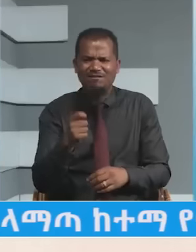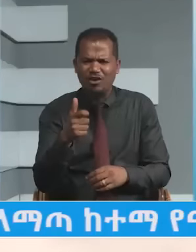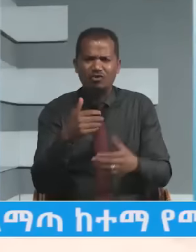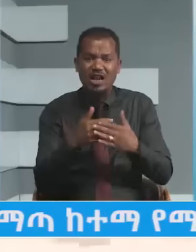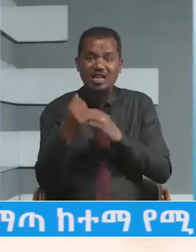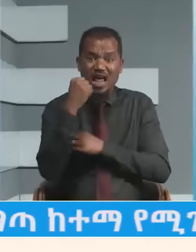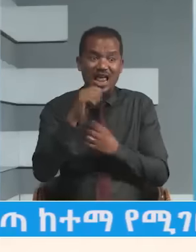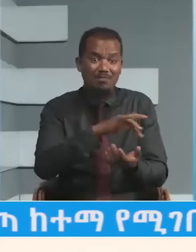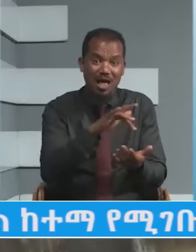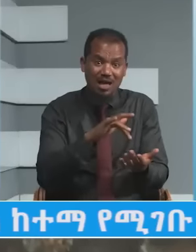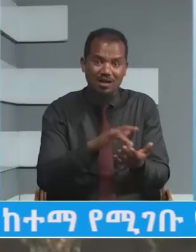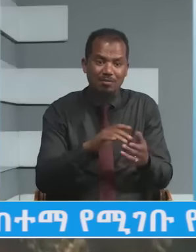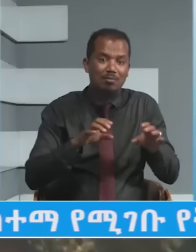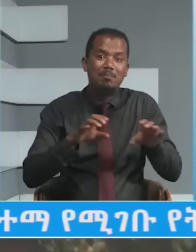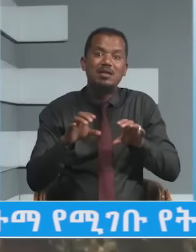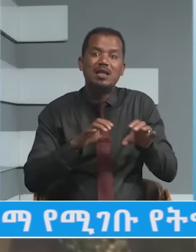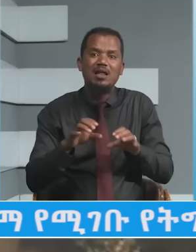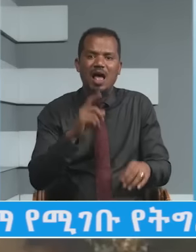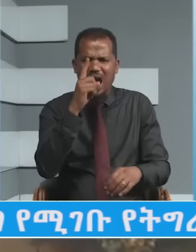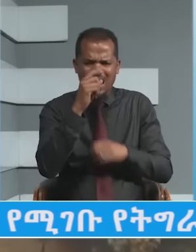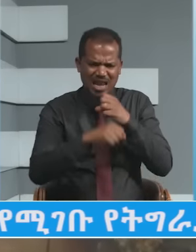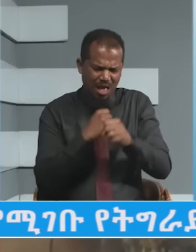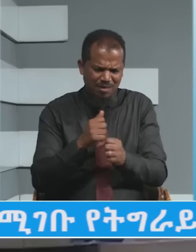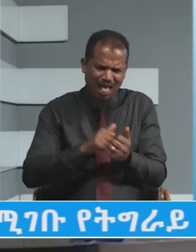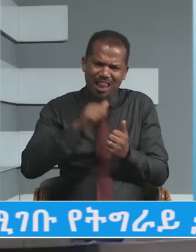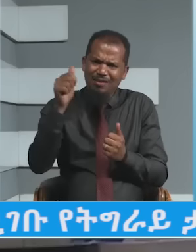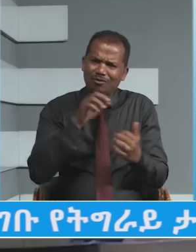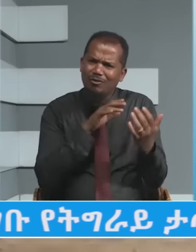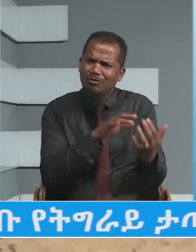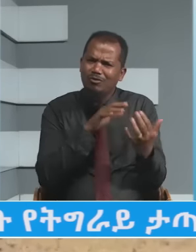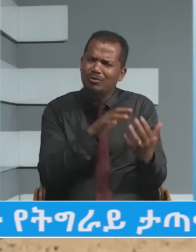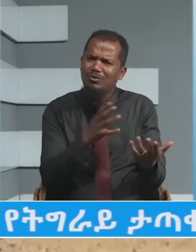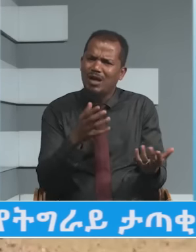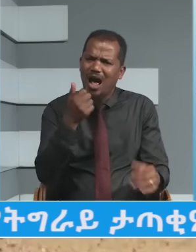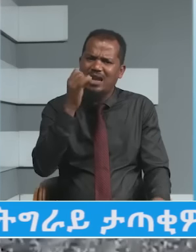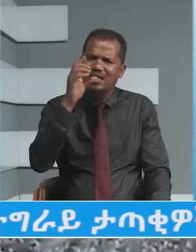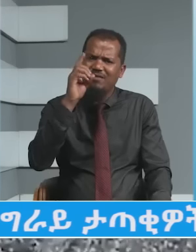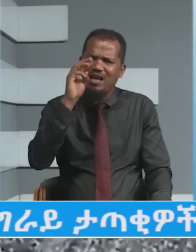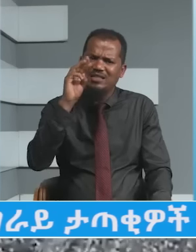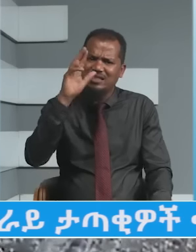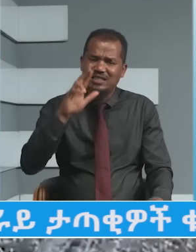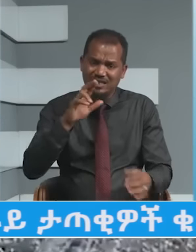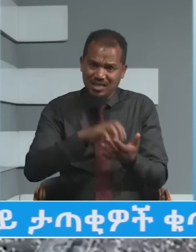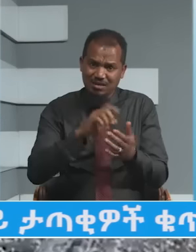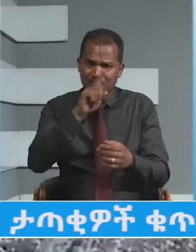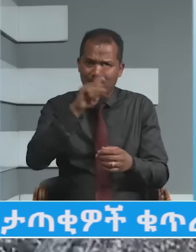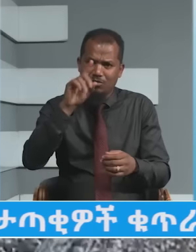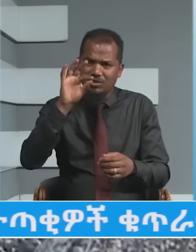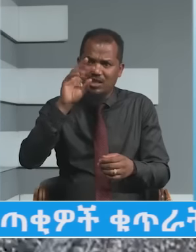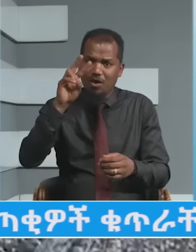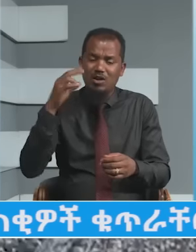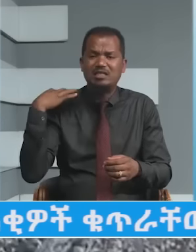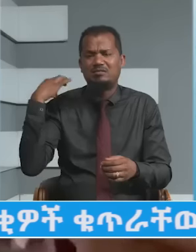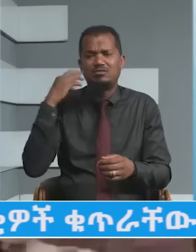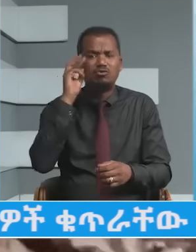በፈጥኖ ደራሽ ኃይል መካከል በሚካሄደው አንድ ዓመት ባለፈው ጦርነት በአልፋሲር ከተማ 192